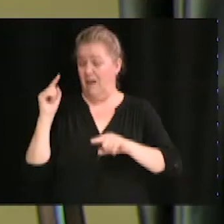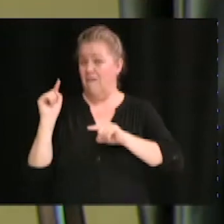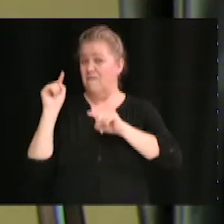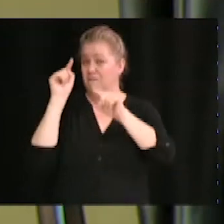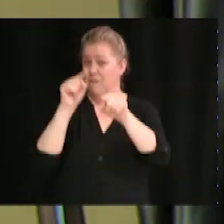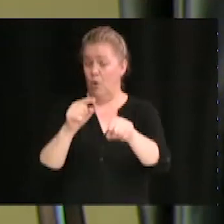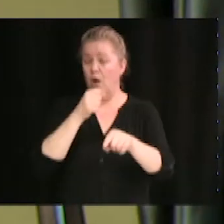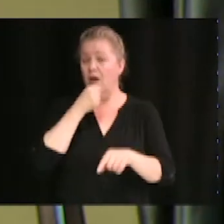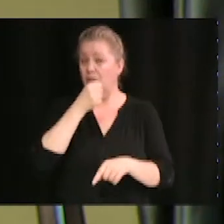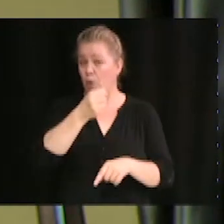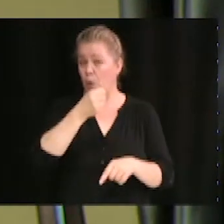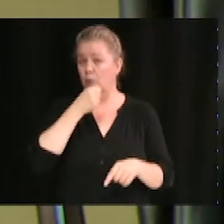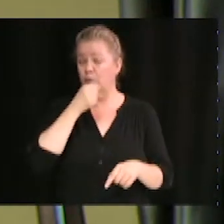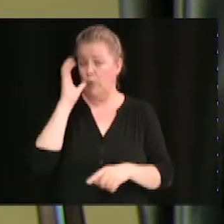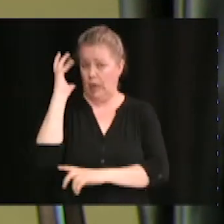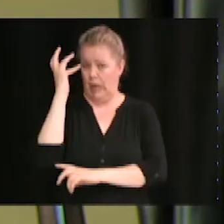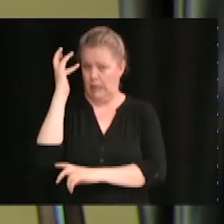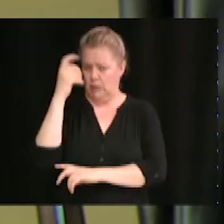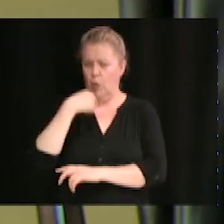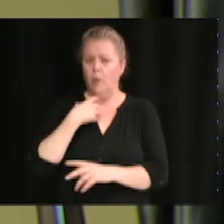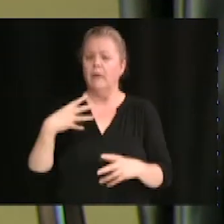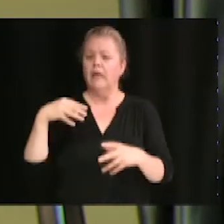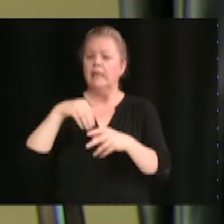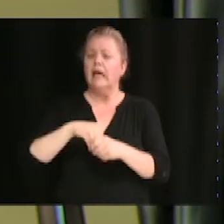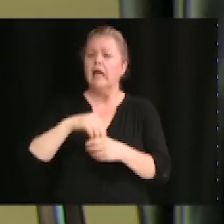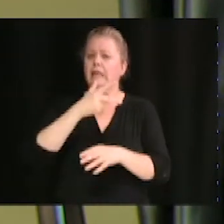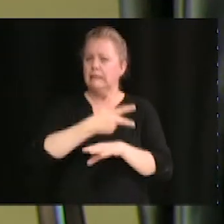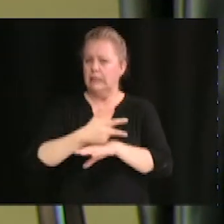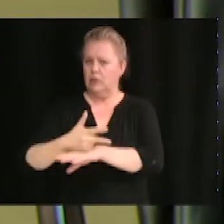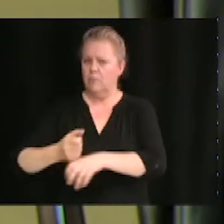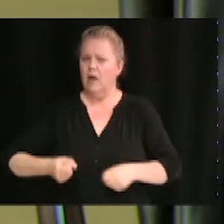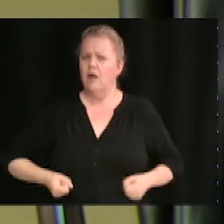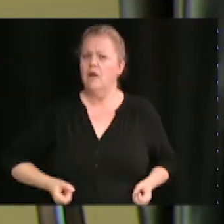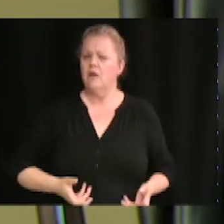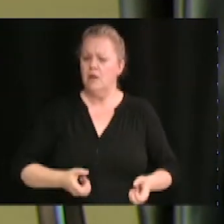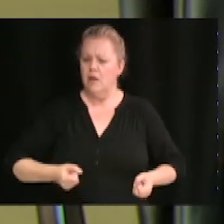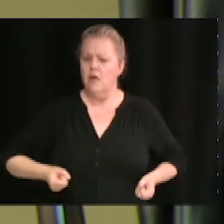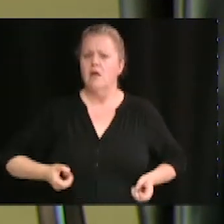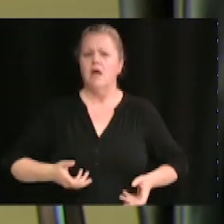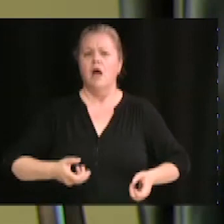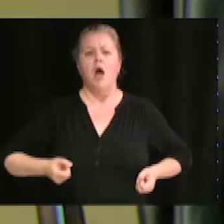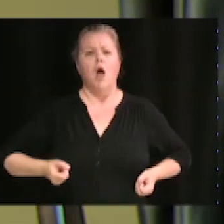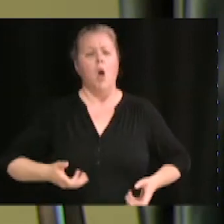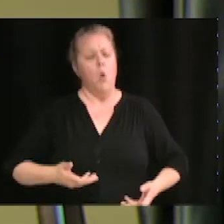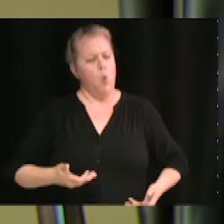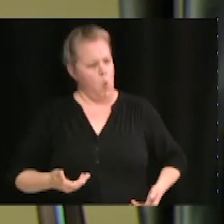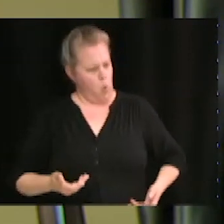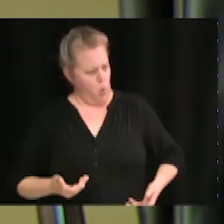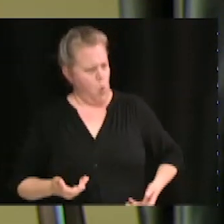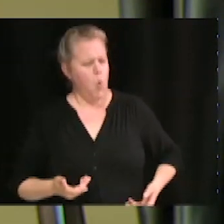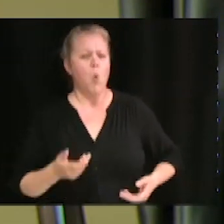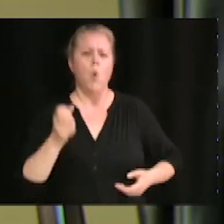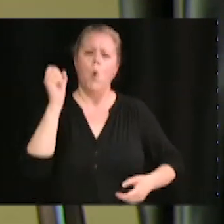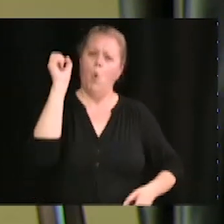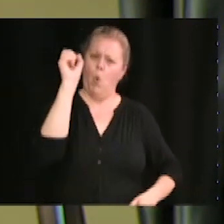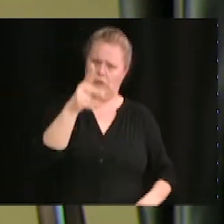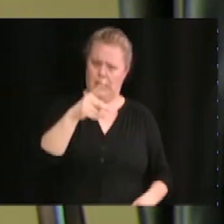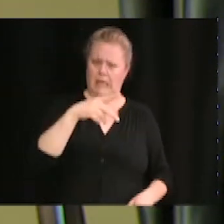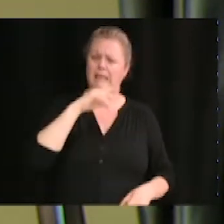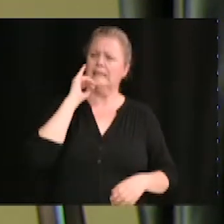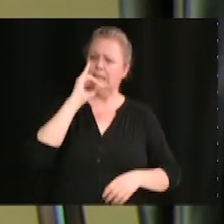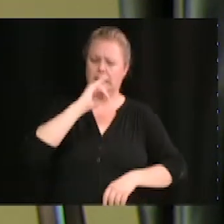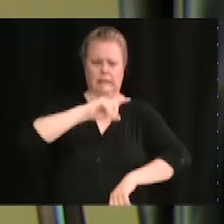fauteuil roulant. Mais c'est faux. Je l vu quelques instants, mais je peux m'imaginer le vivre sur le tour du lac, ou même pour certains, le vivre en permanence. Donc,